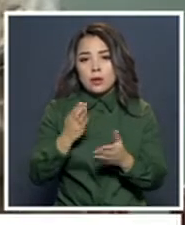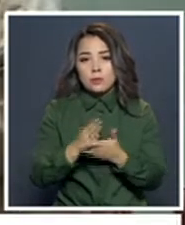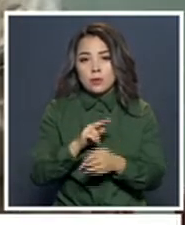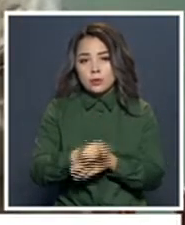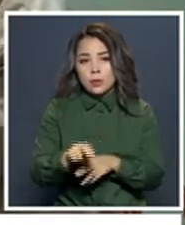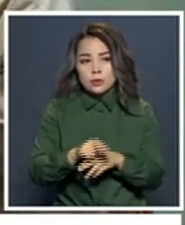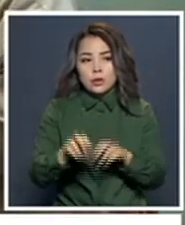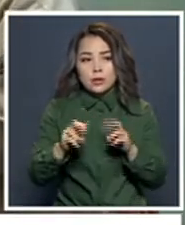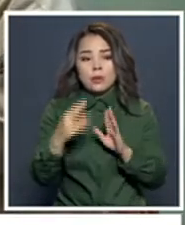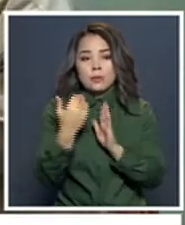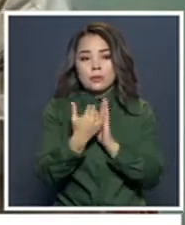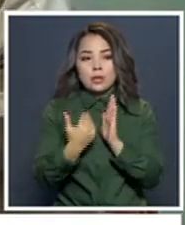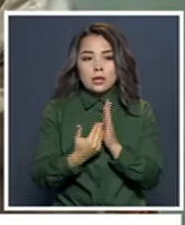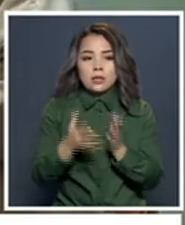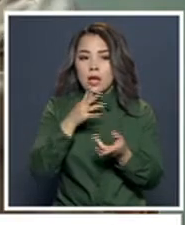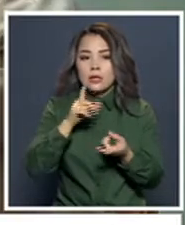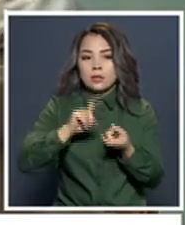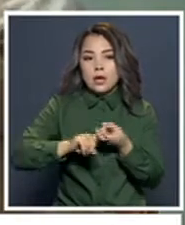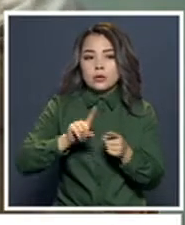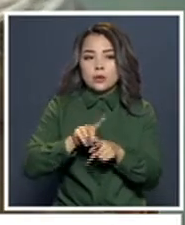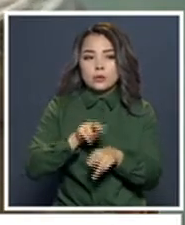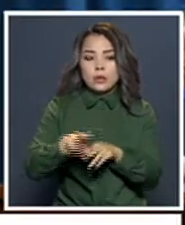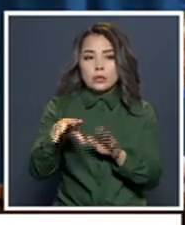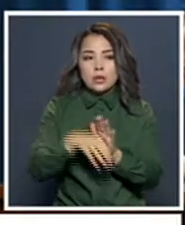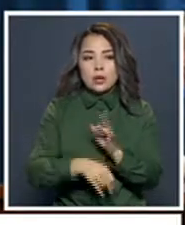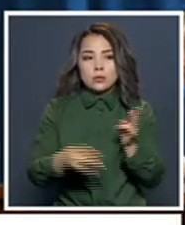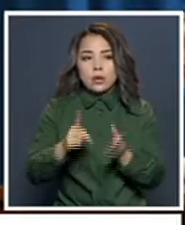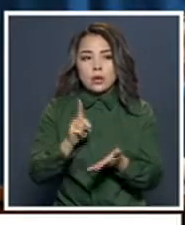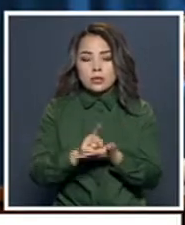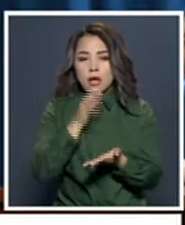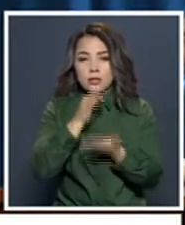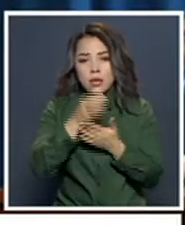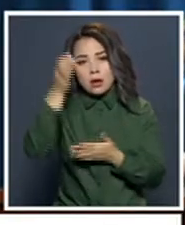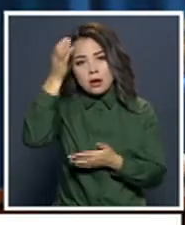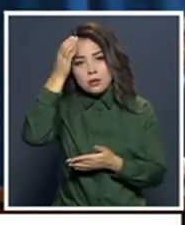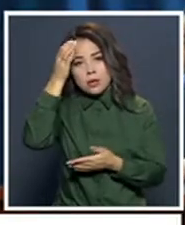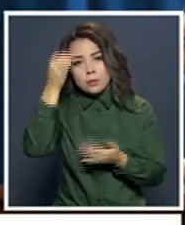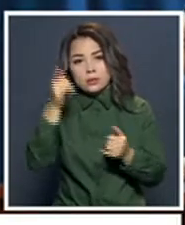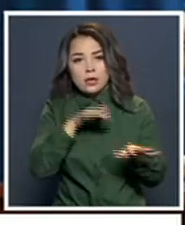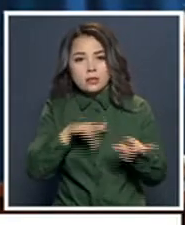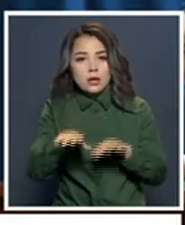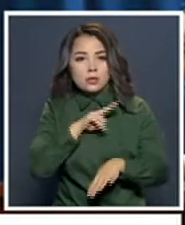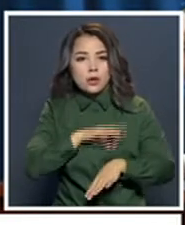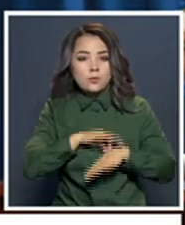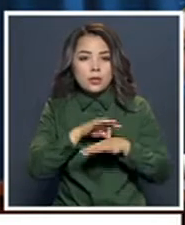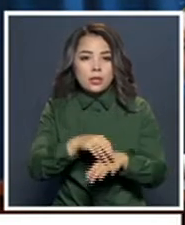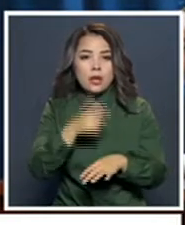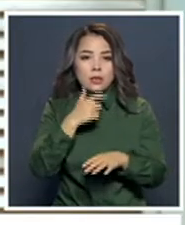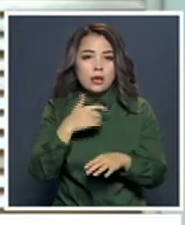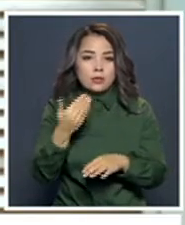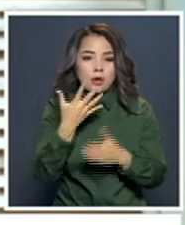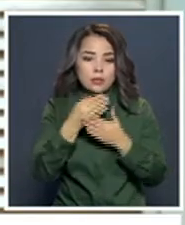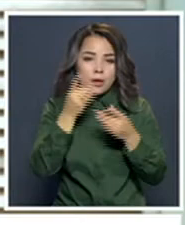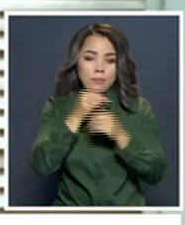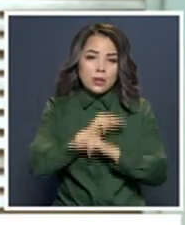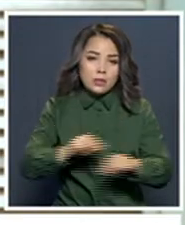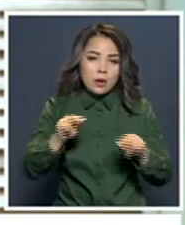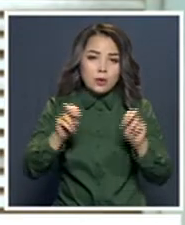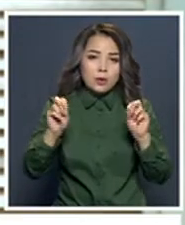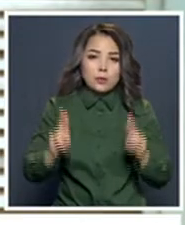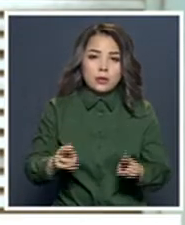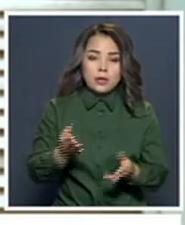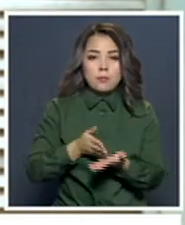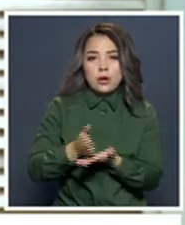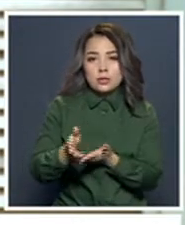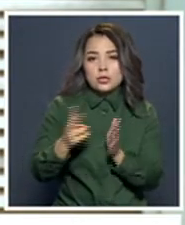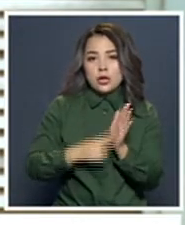оқыту жүйесіне осы заманға сай тенденцияларды енгізу міндеті тұр, дейді ғалымдар. Шарада елімізде этнопедагогика ғылымының негізін салған осы